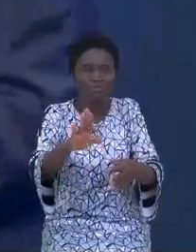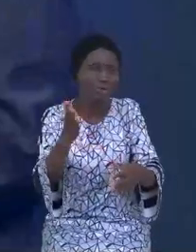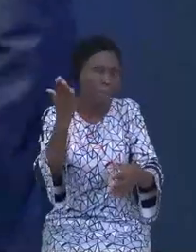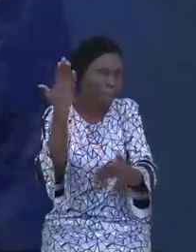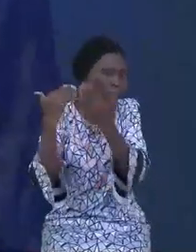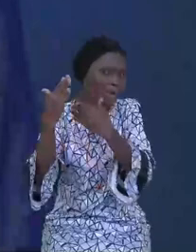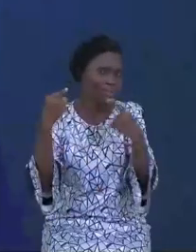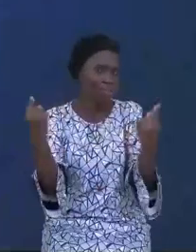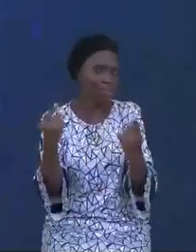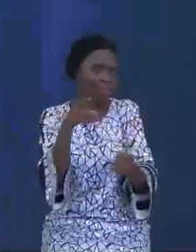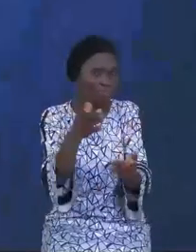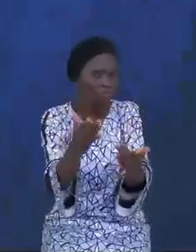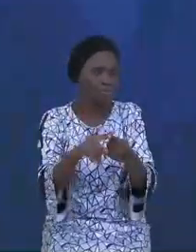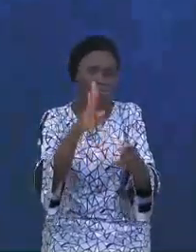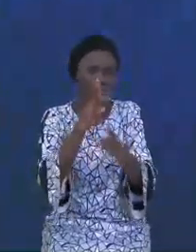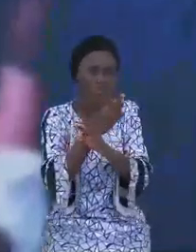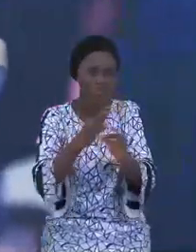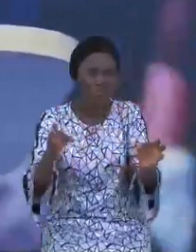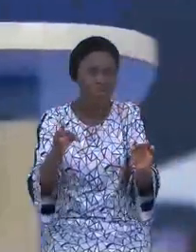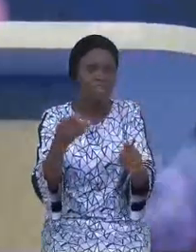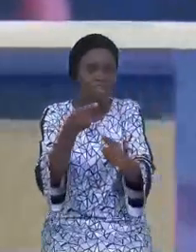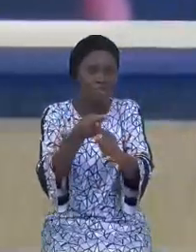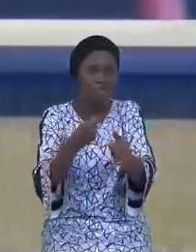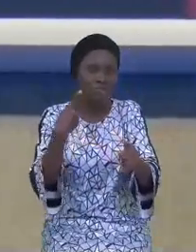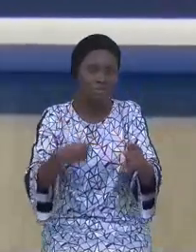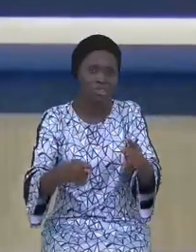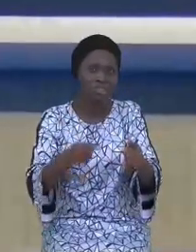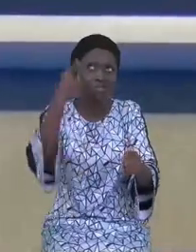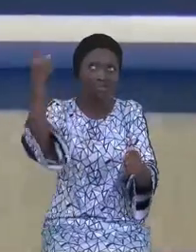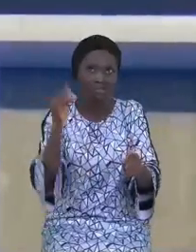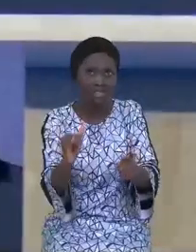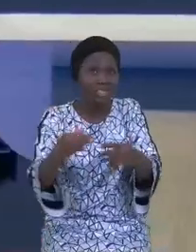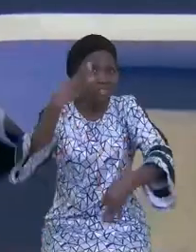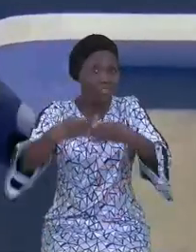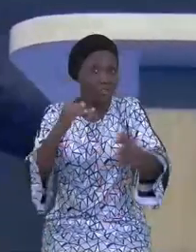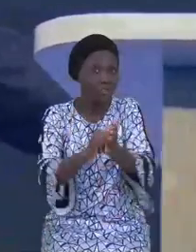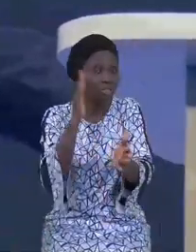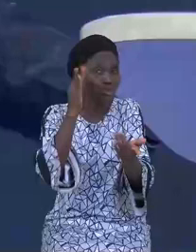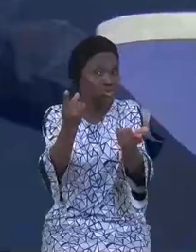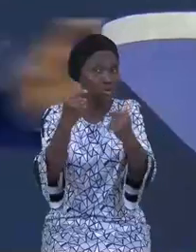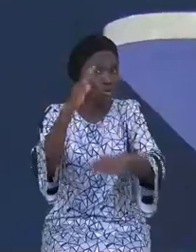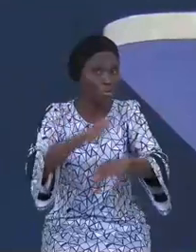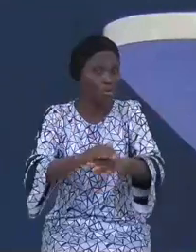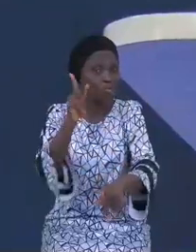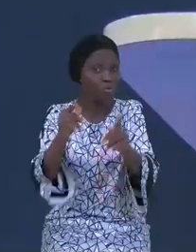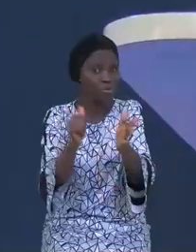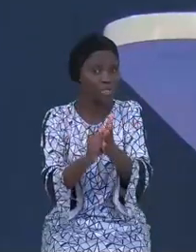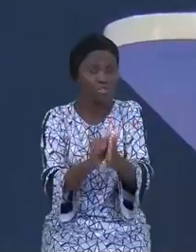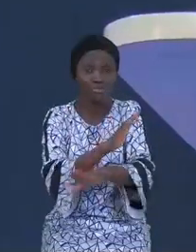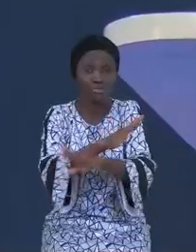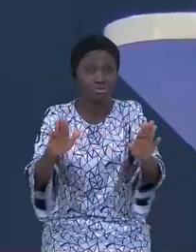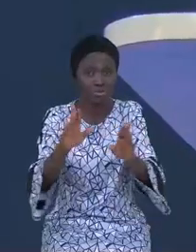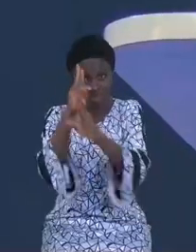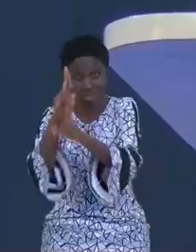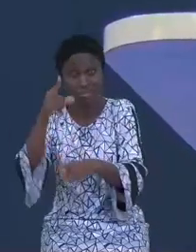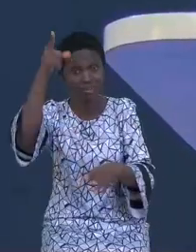jugement éternel qui vient sur ceux qui déshonorent Dieu, qui ne